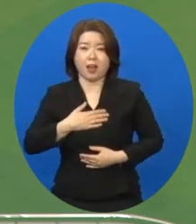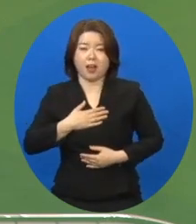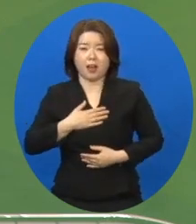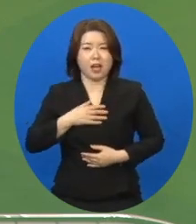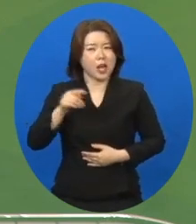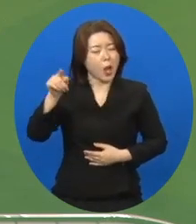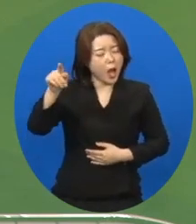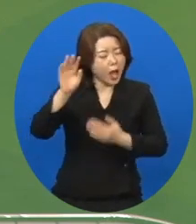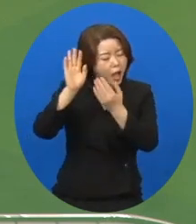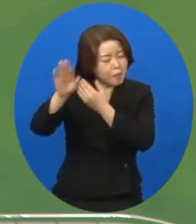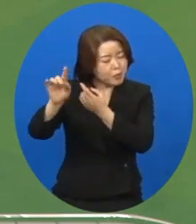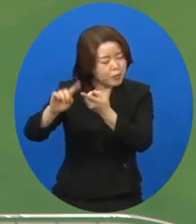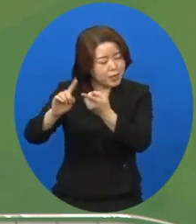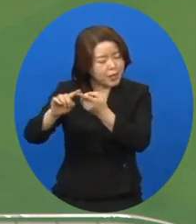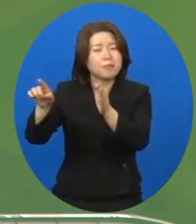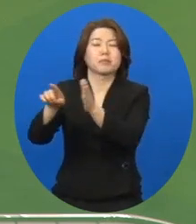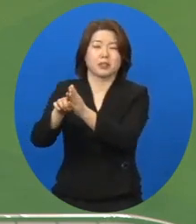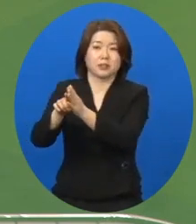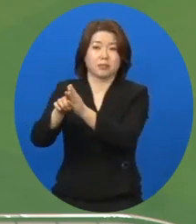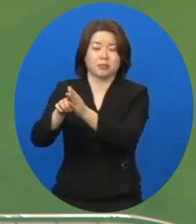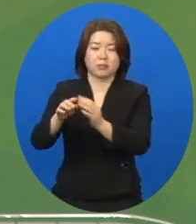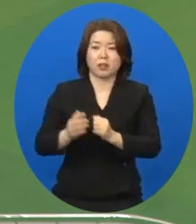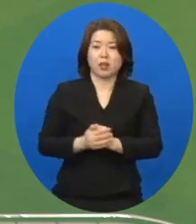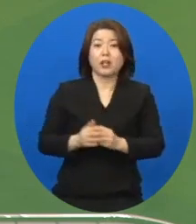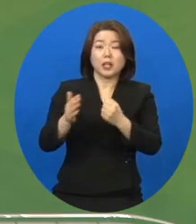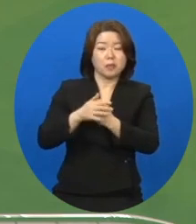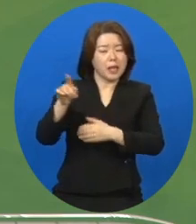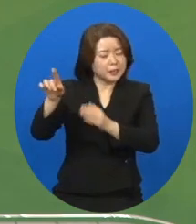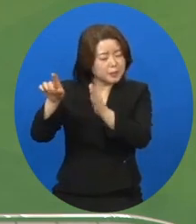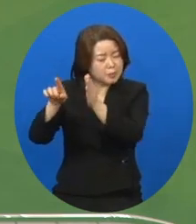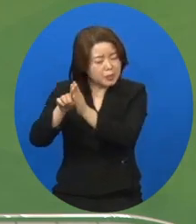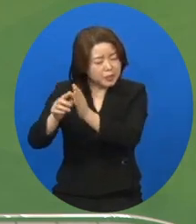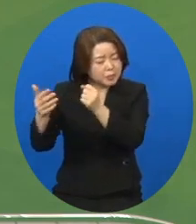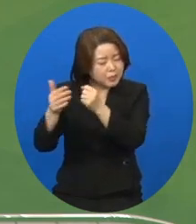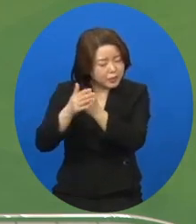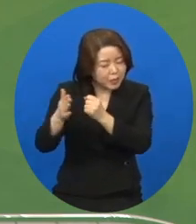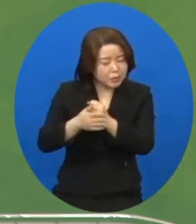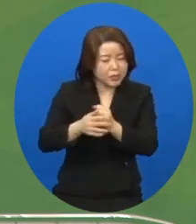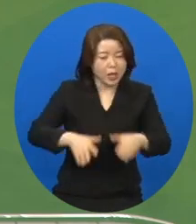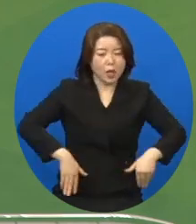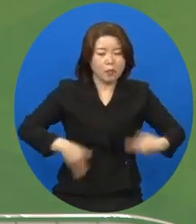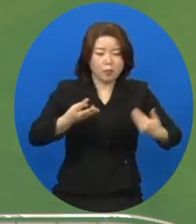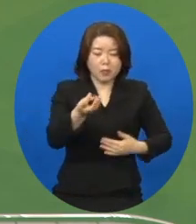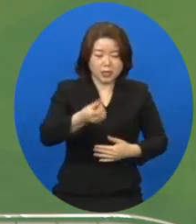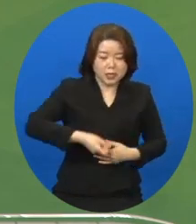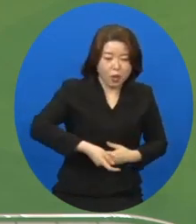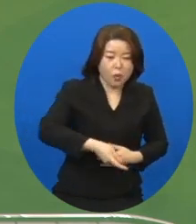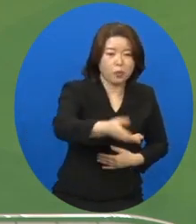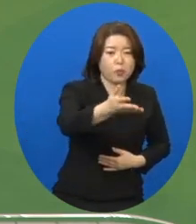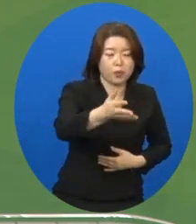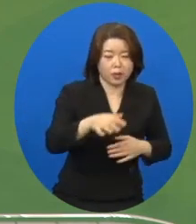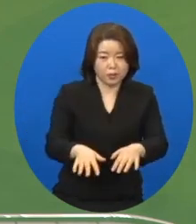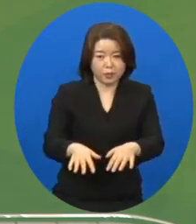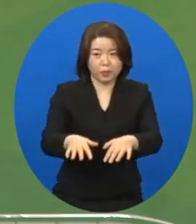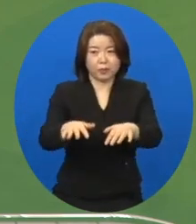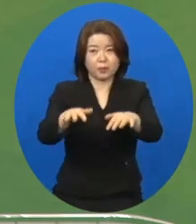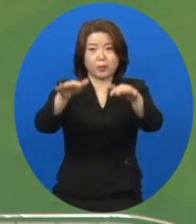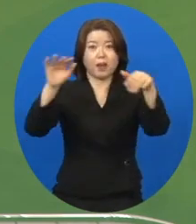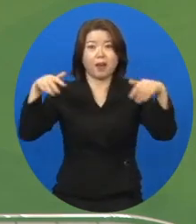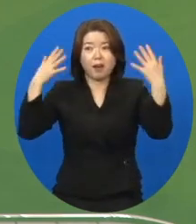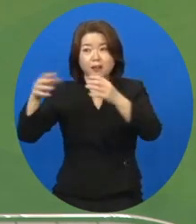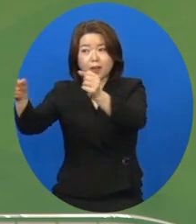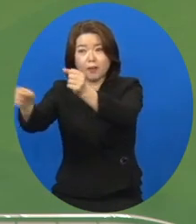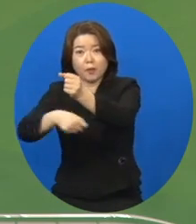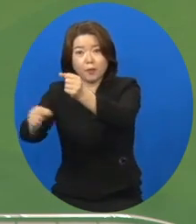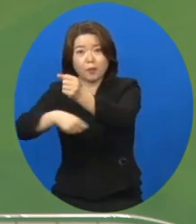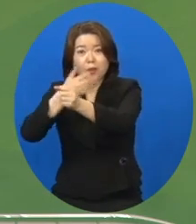믿음이라고 하는 거예요. 믿음으로 뿌리는 거예요. 봄에 그리고 가을에 실제로 거두는 거죠. 예수 믿는 우리의